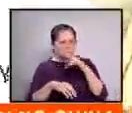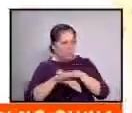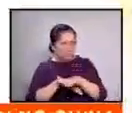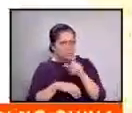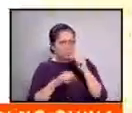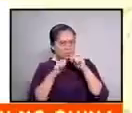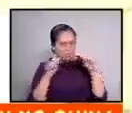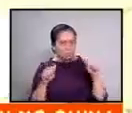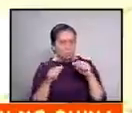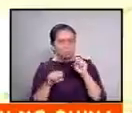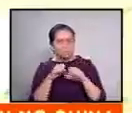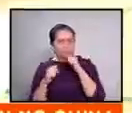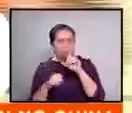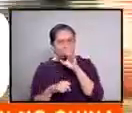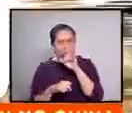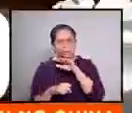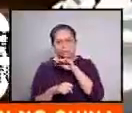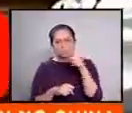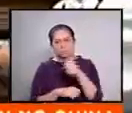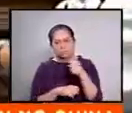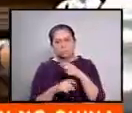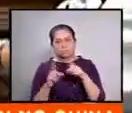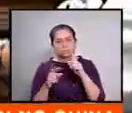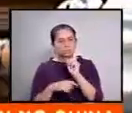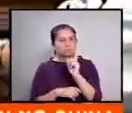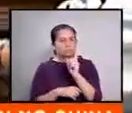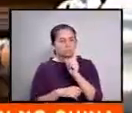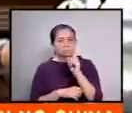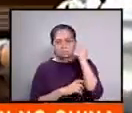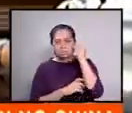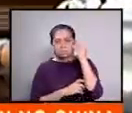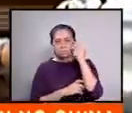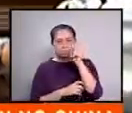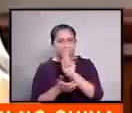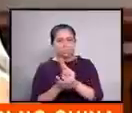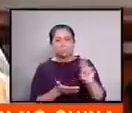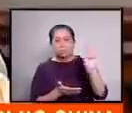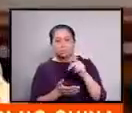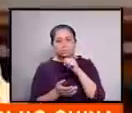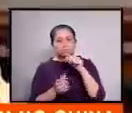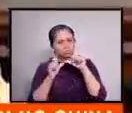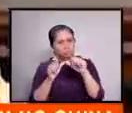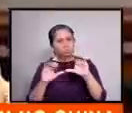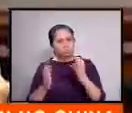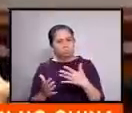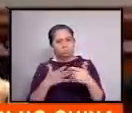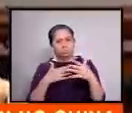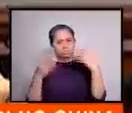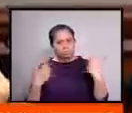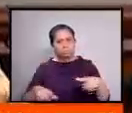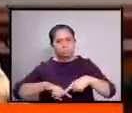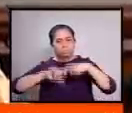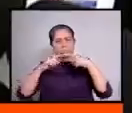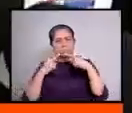sana para hindi na napagod yung mga bata. Binantaan ni Manila Mayor Isko Moreno ang isang universidad na nagtuloy ng klase sa kabila ng